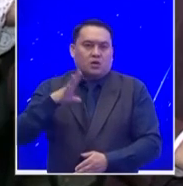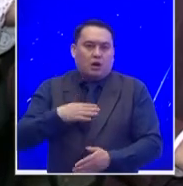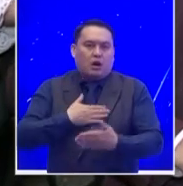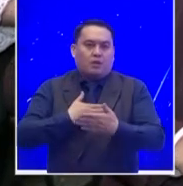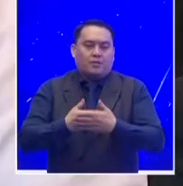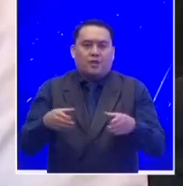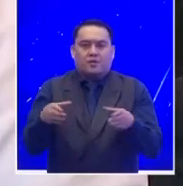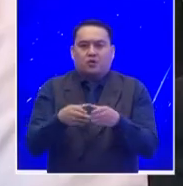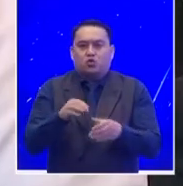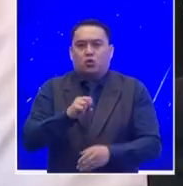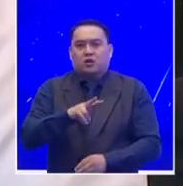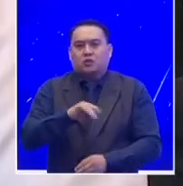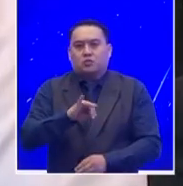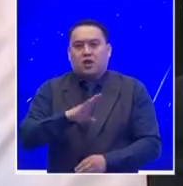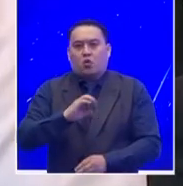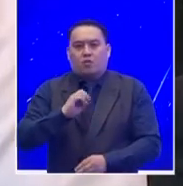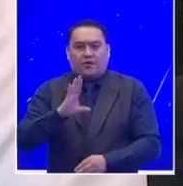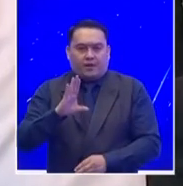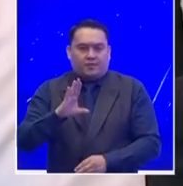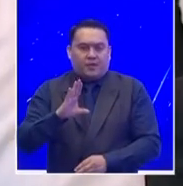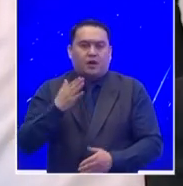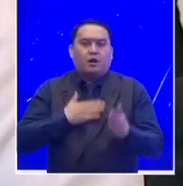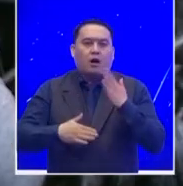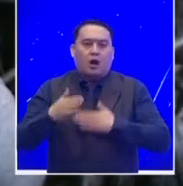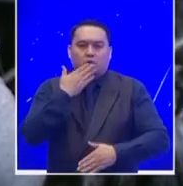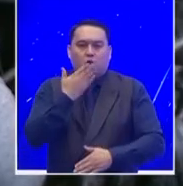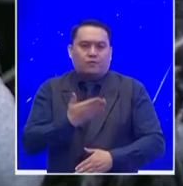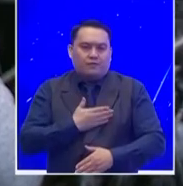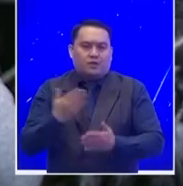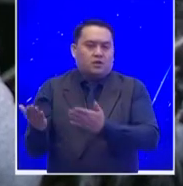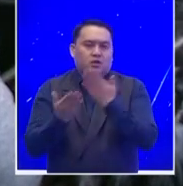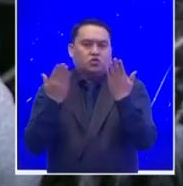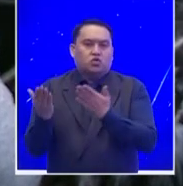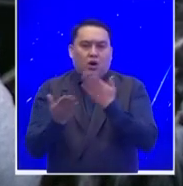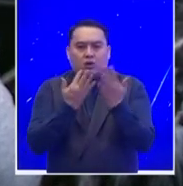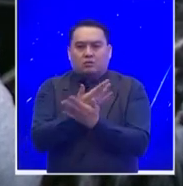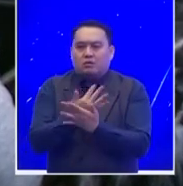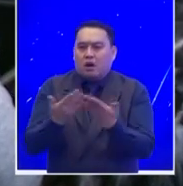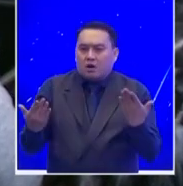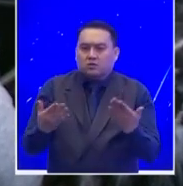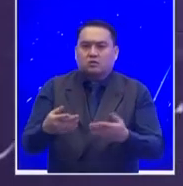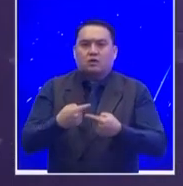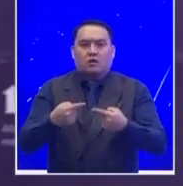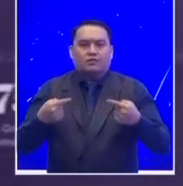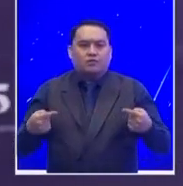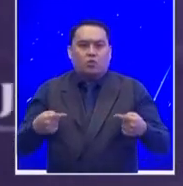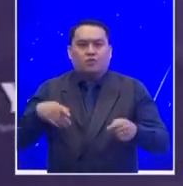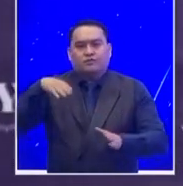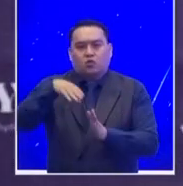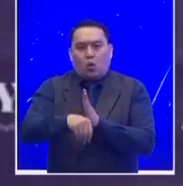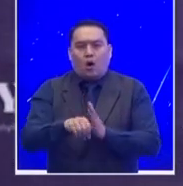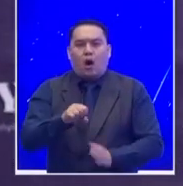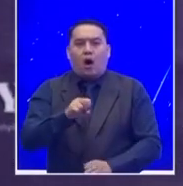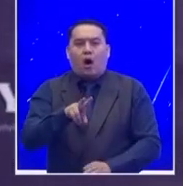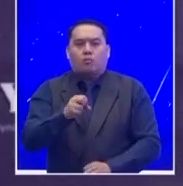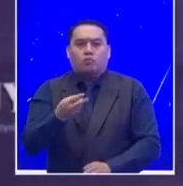и Академия права имени Жолдасбекова. К радости любителей печатных изданий, ассортимент мобильной библиотеки включает в себя произведения